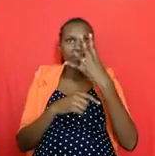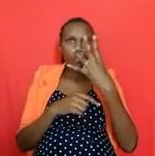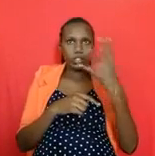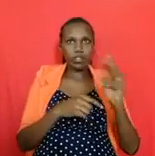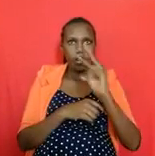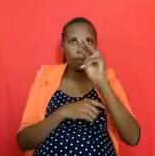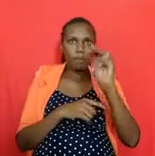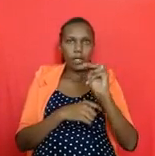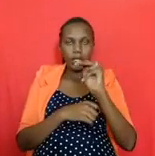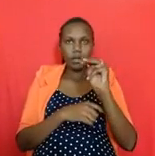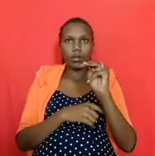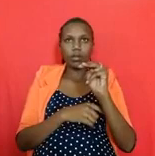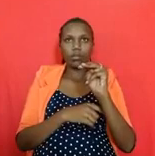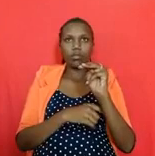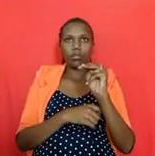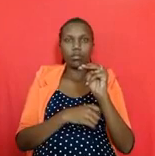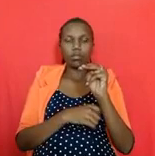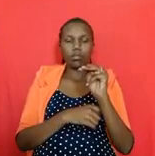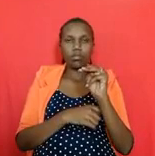241